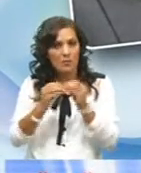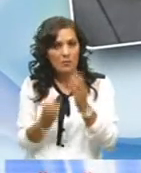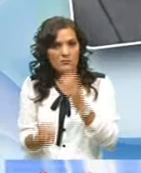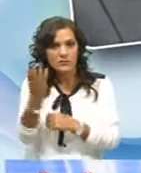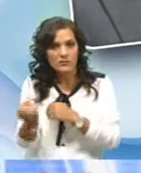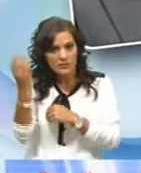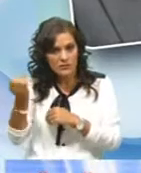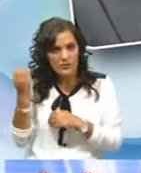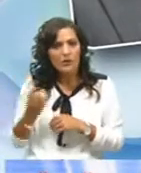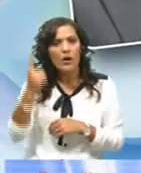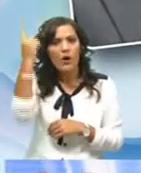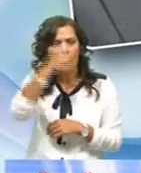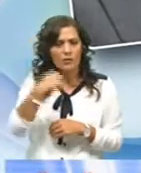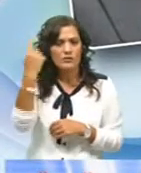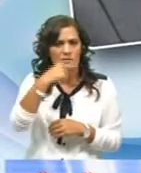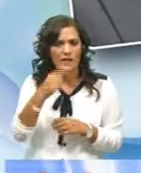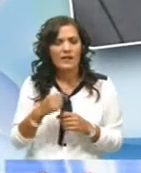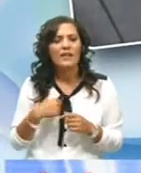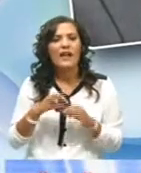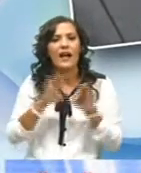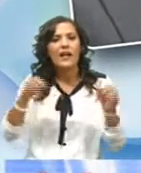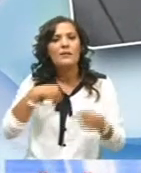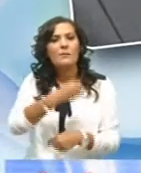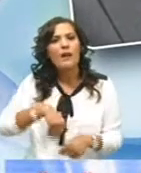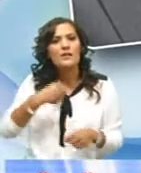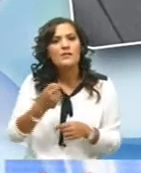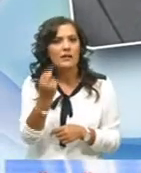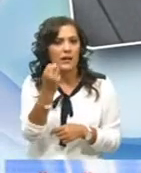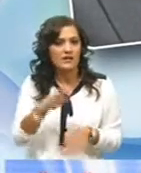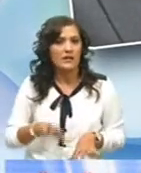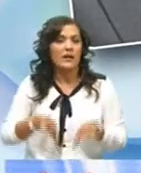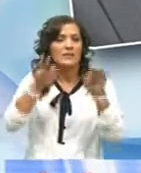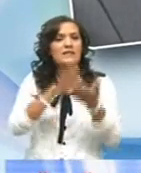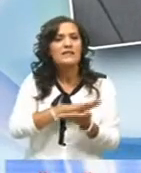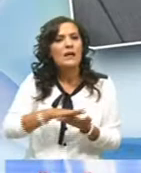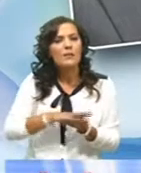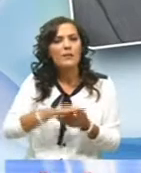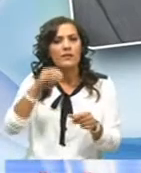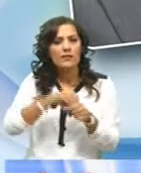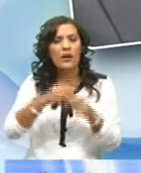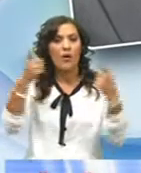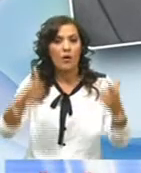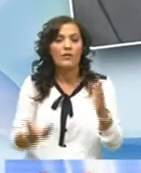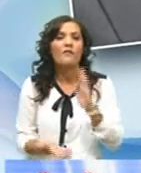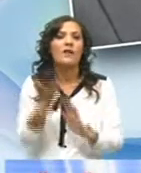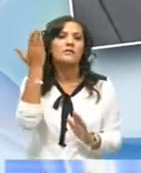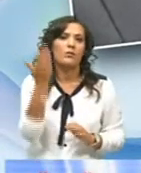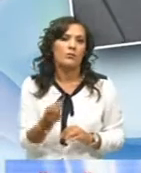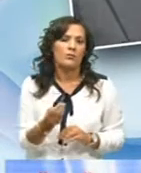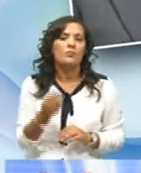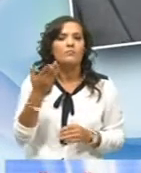çıktı Dolayısıyla kalın bağırsak kanserine hazırlayan zemin ve ortam mi